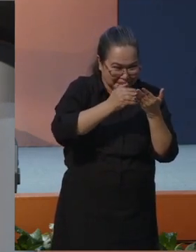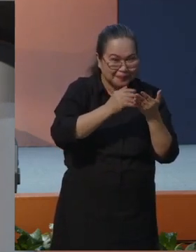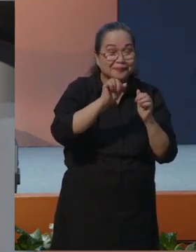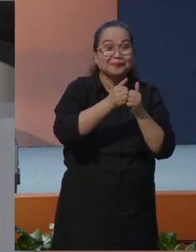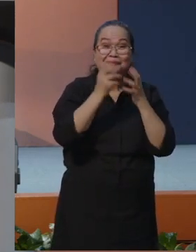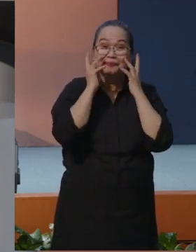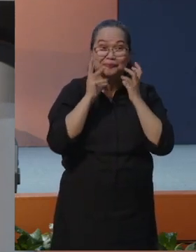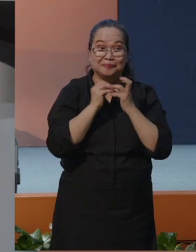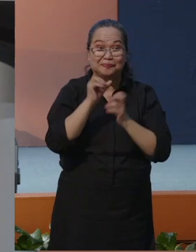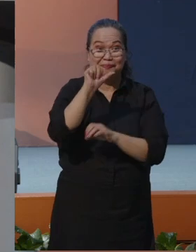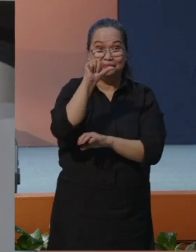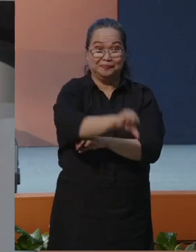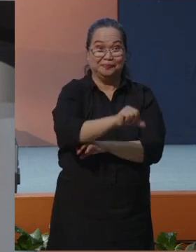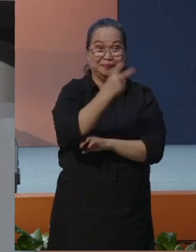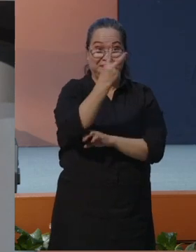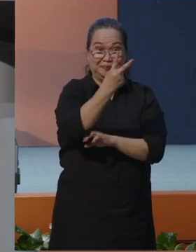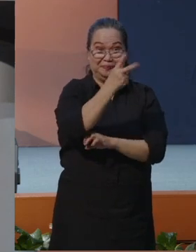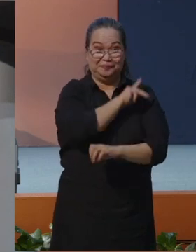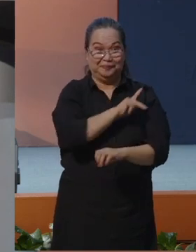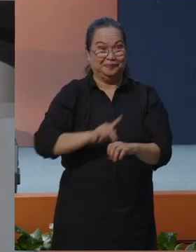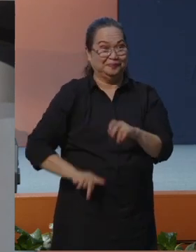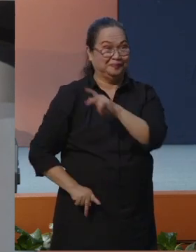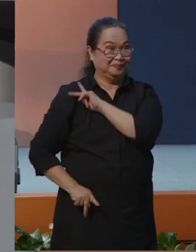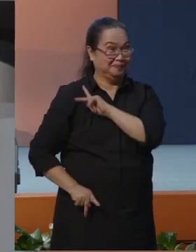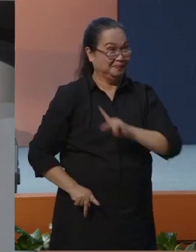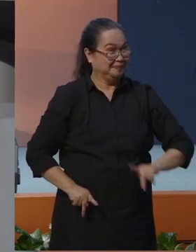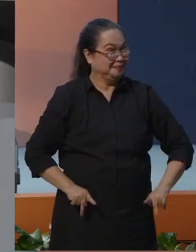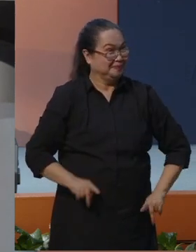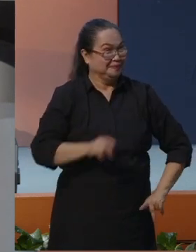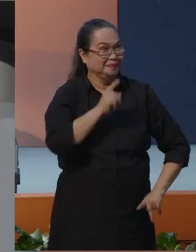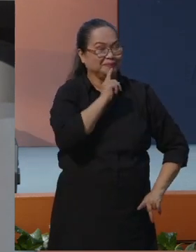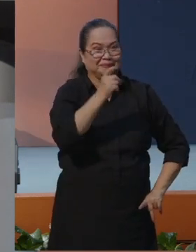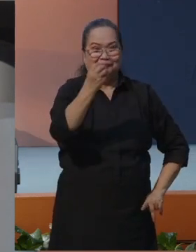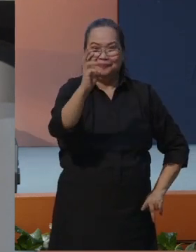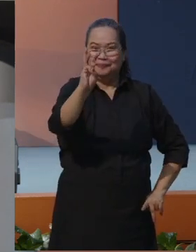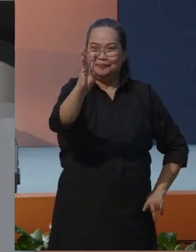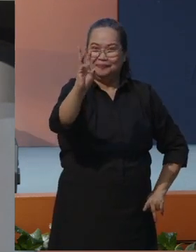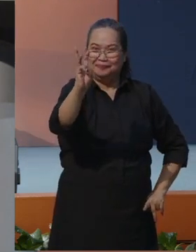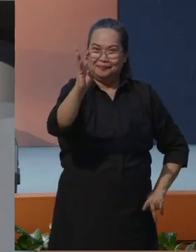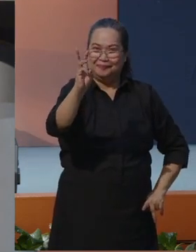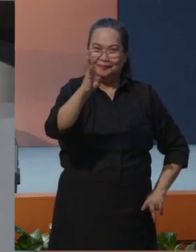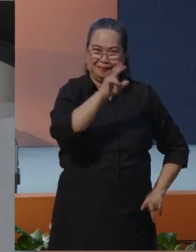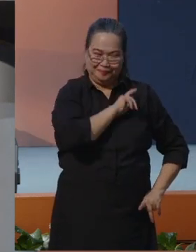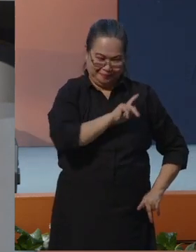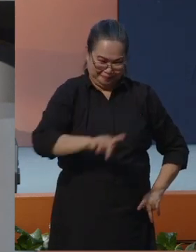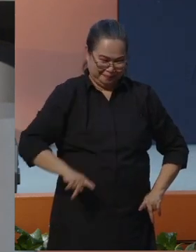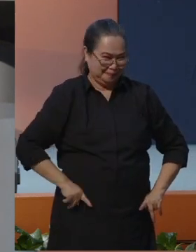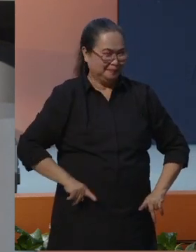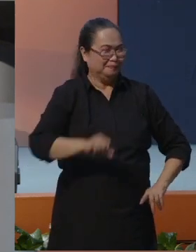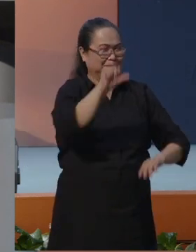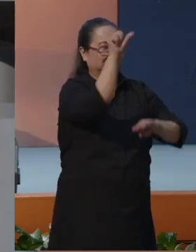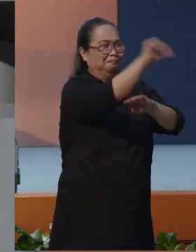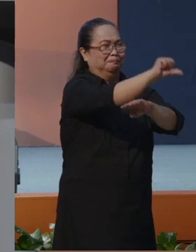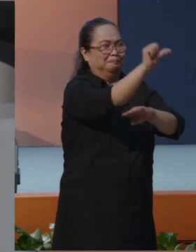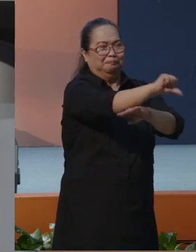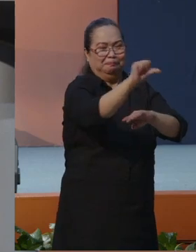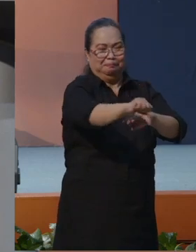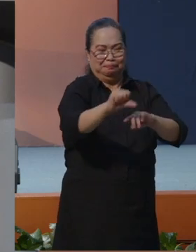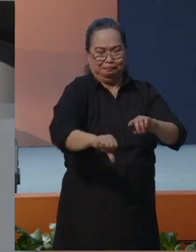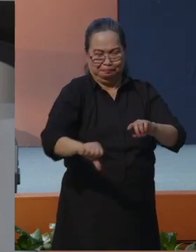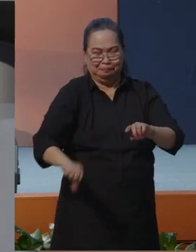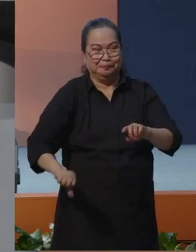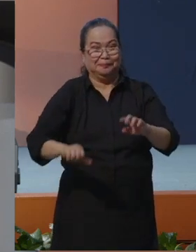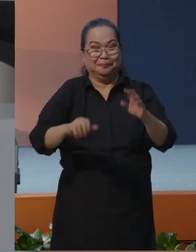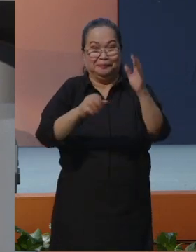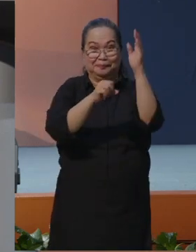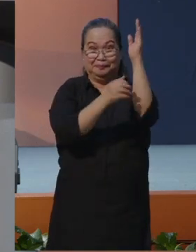itong dalawang hari na ito. Then there are 16 kings defeated in the south. Yung lahat po